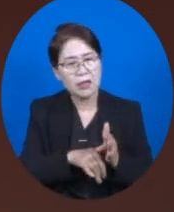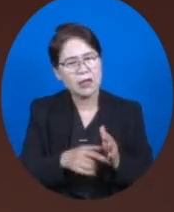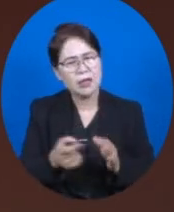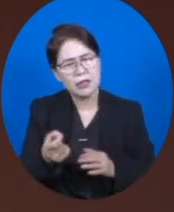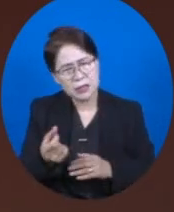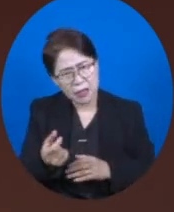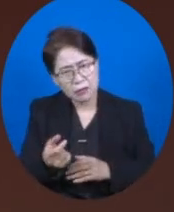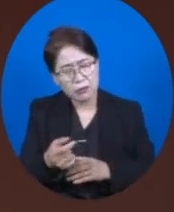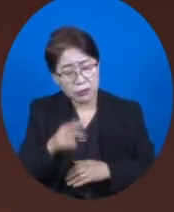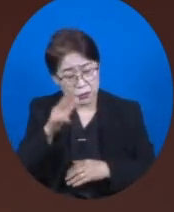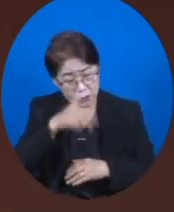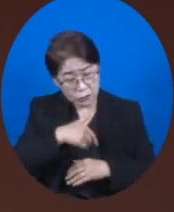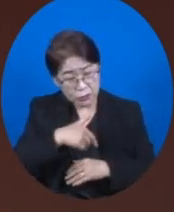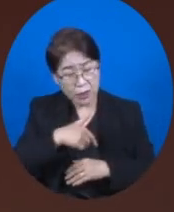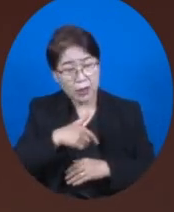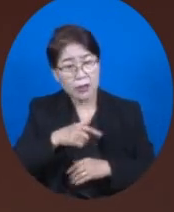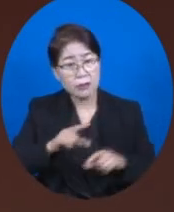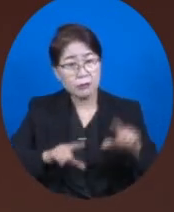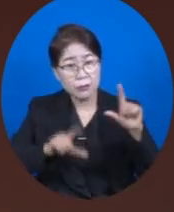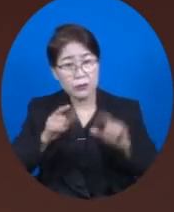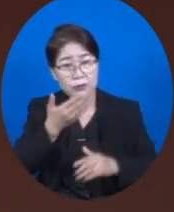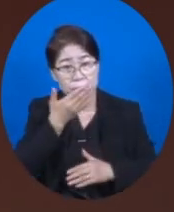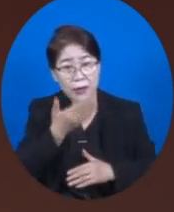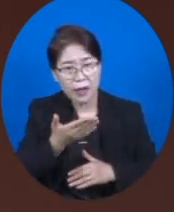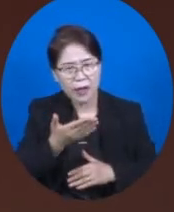작고 초라하게 보입니까